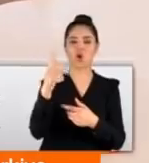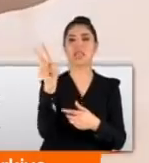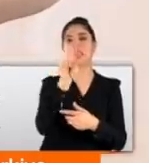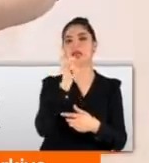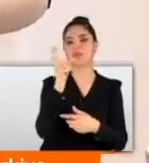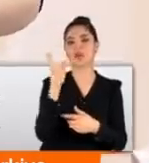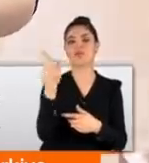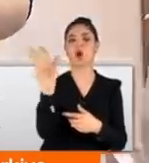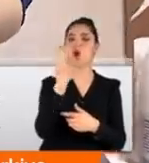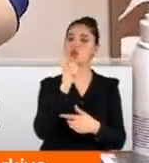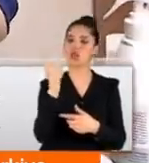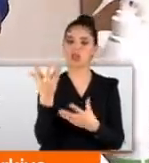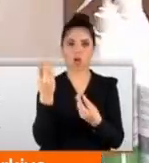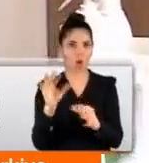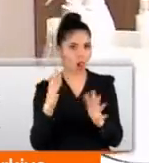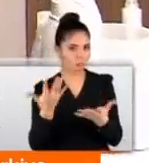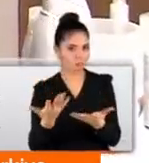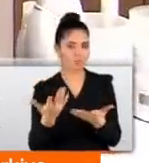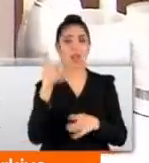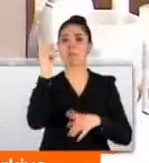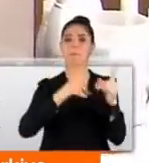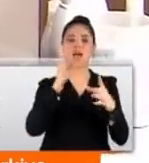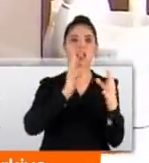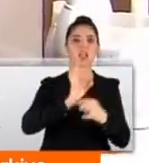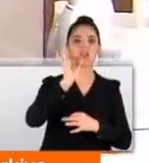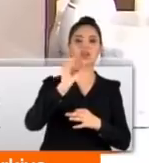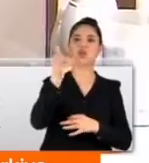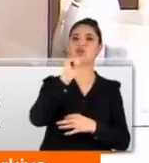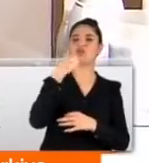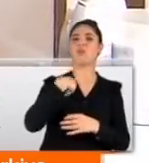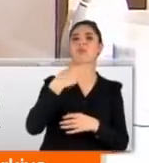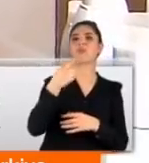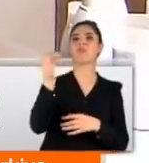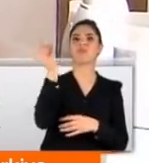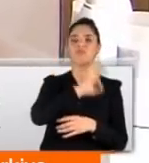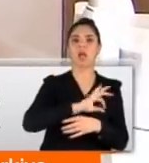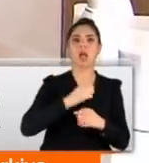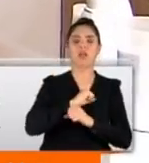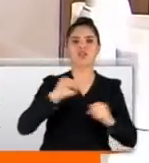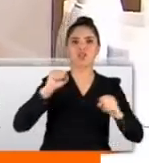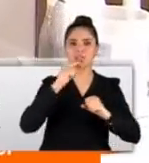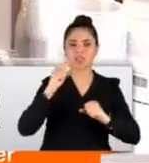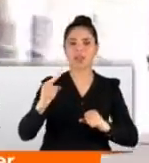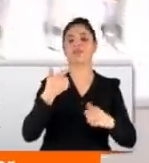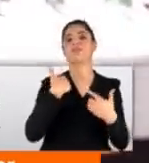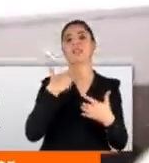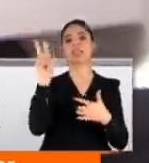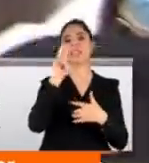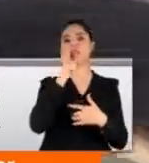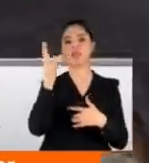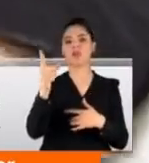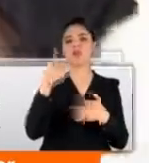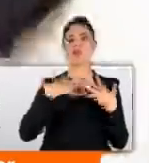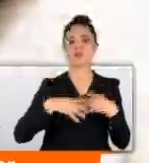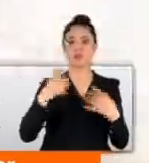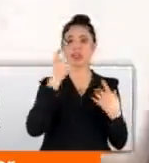yaşında bir kişi 30 yaşında olabilir metabolizma yaşı. Bazı kişiler ben su içsem yarıyor dedikleri oluyor. Biz ne yapıyoruz? 20 yaşında kişinin